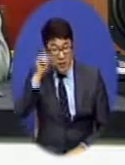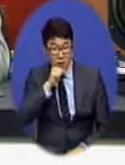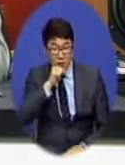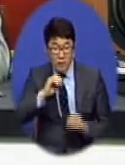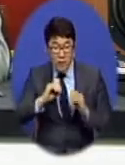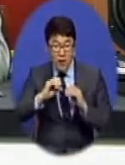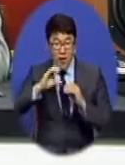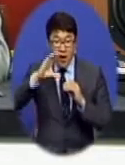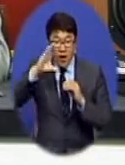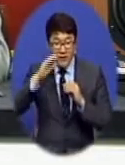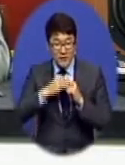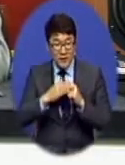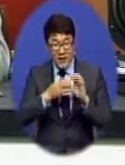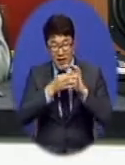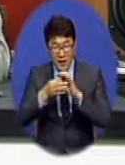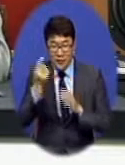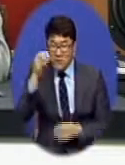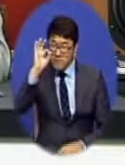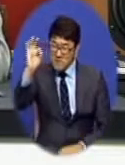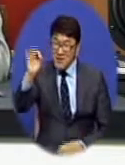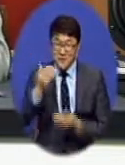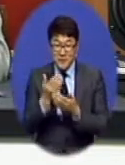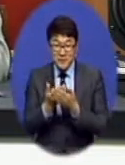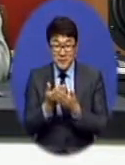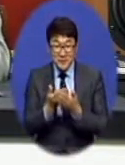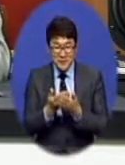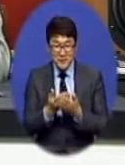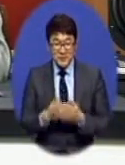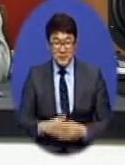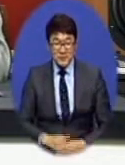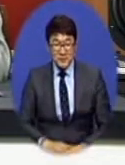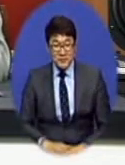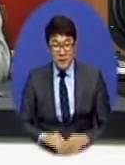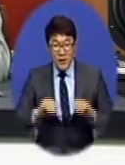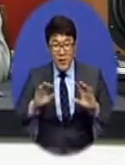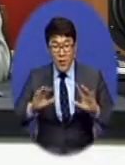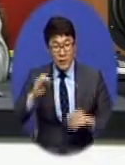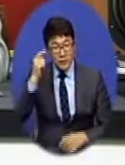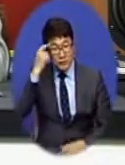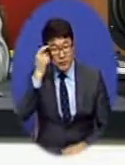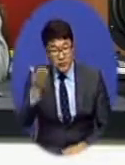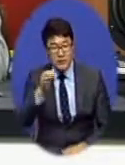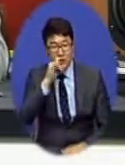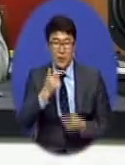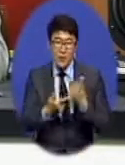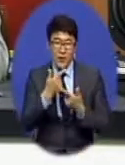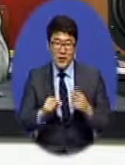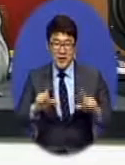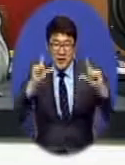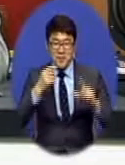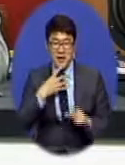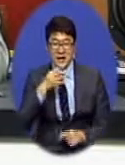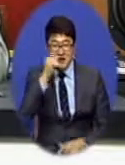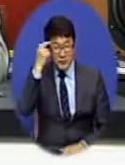올라가니까 계속해서 시청 바라겠습니다. 네. 자, 오늘 퀴즈 이제 있는 목요일의 퀴즈는 또